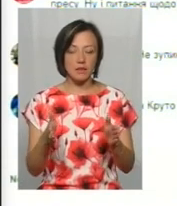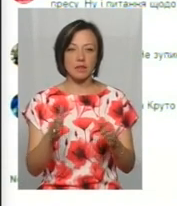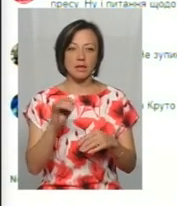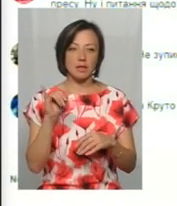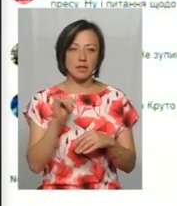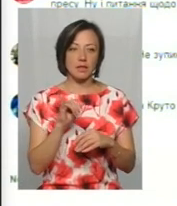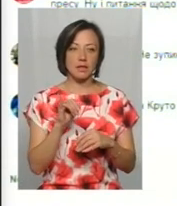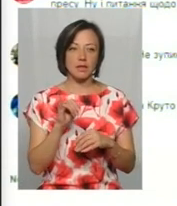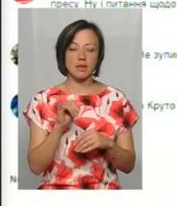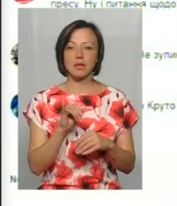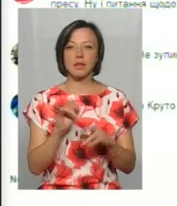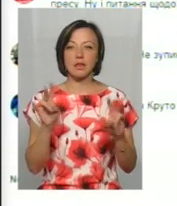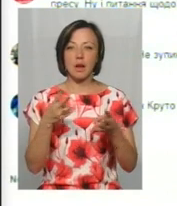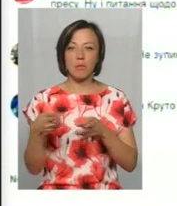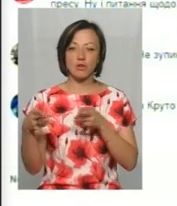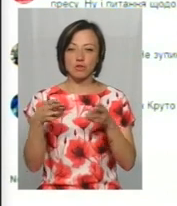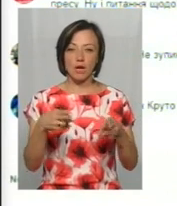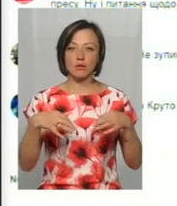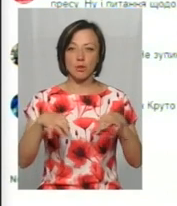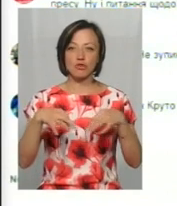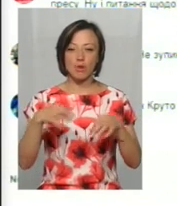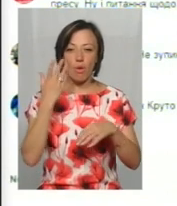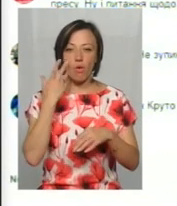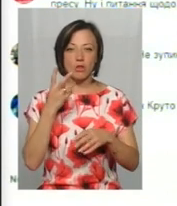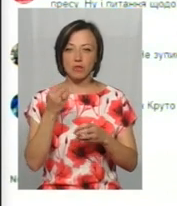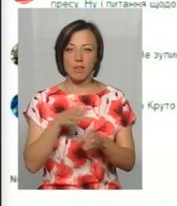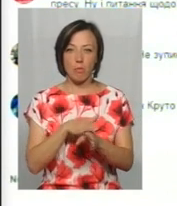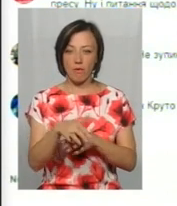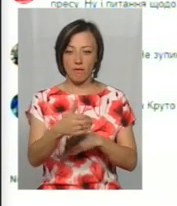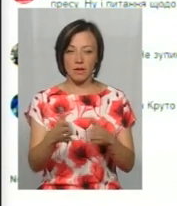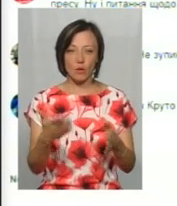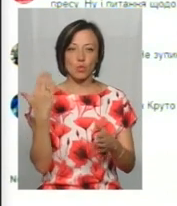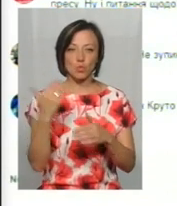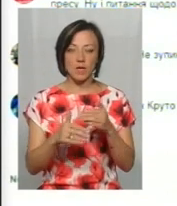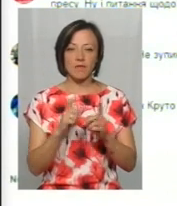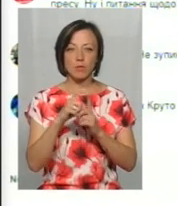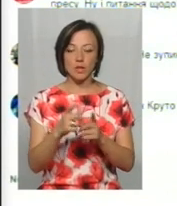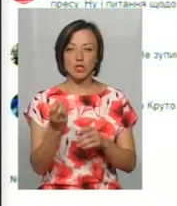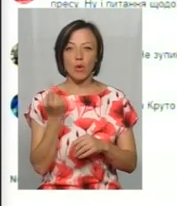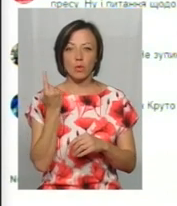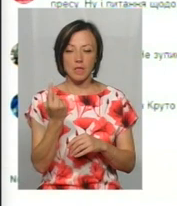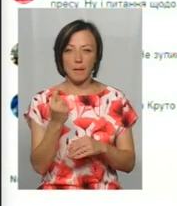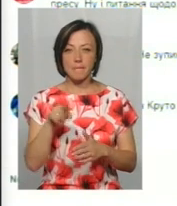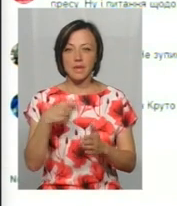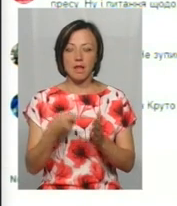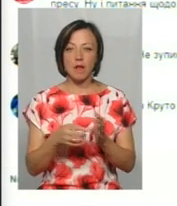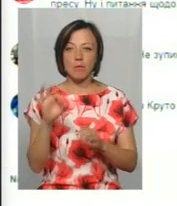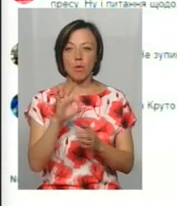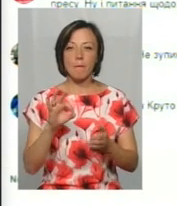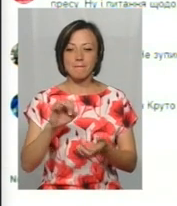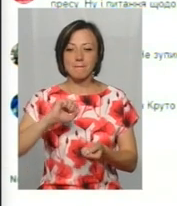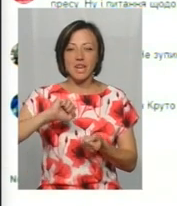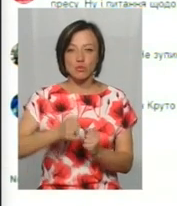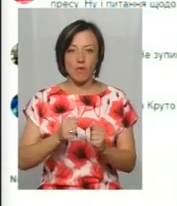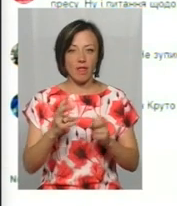озброєння, машині не потрібно приїжджати, коли контейнер ще не повний. Ну, ви фактично дали відповідь на це питання. І ще одне питання щодо пресування.